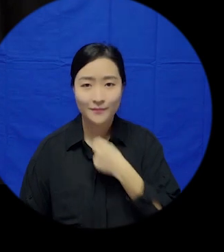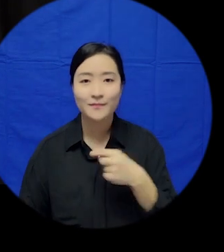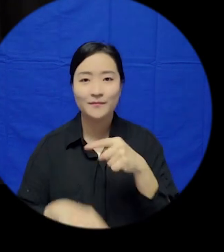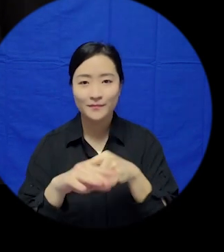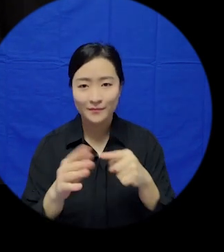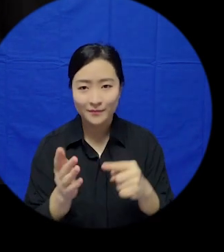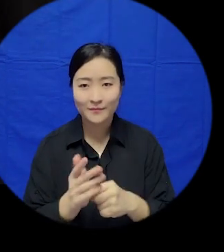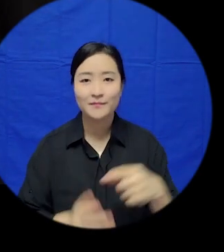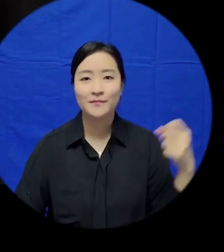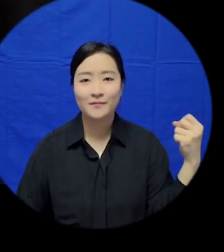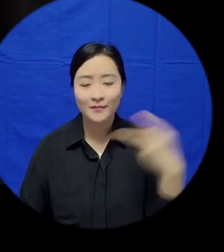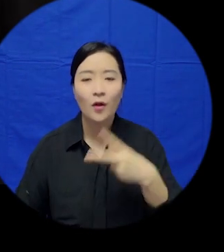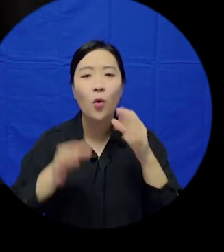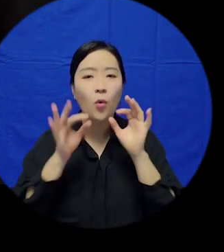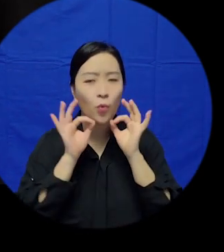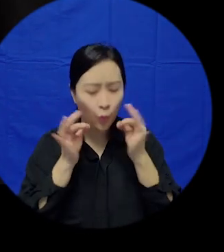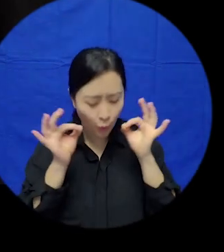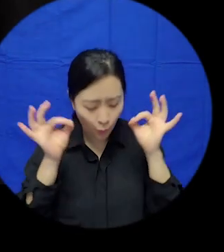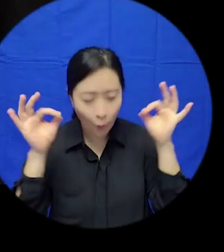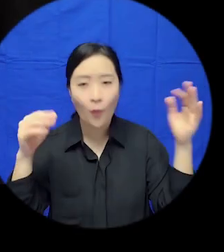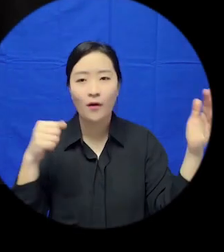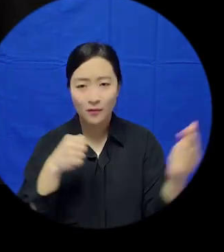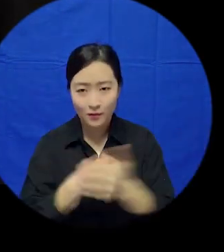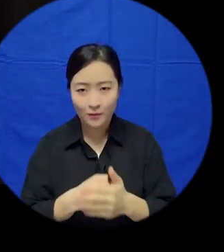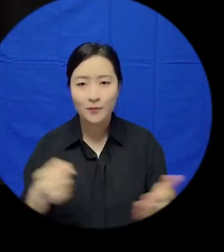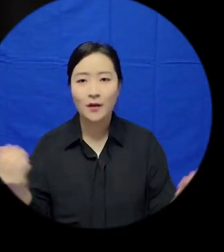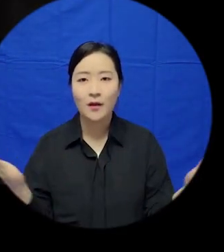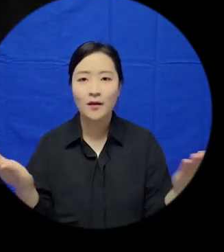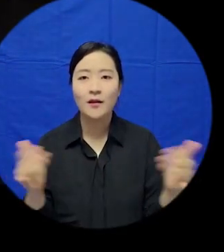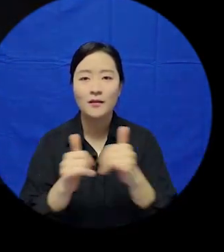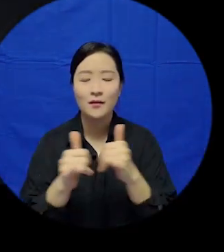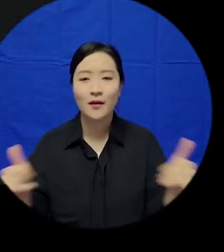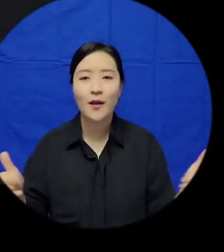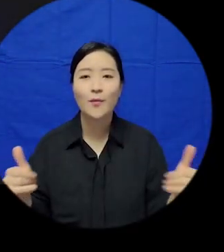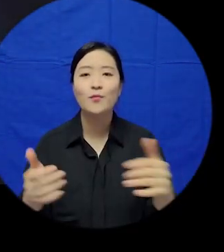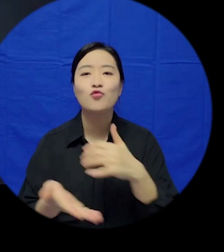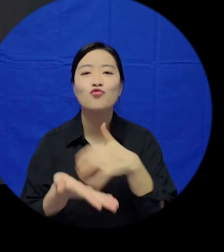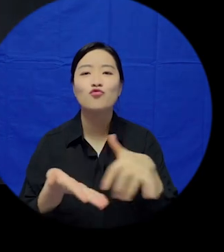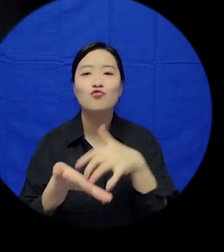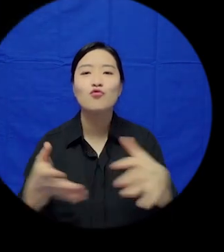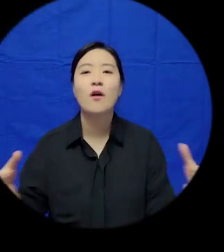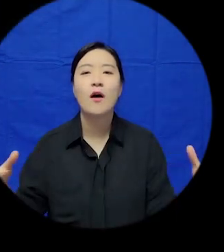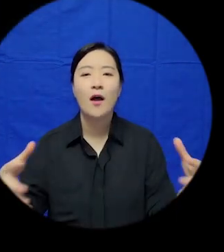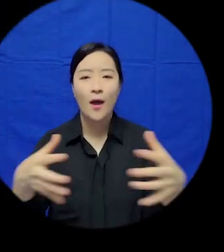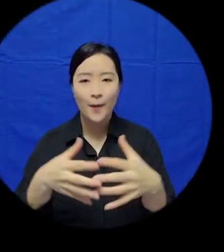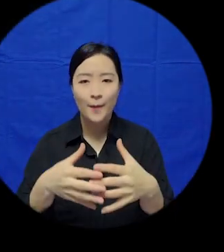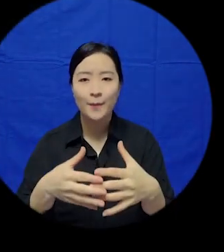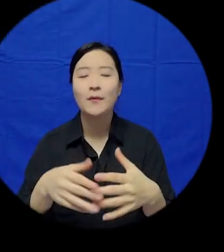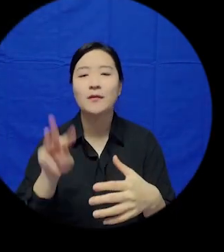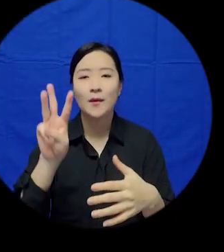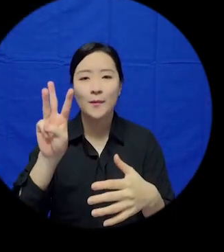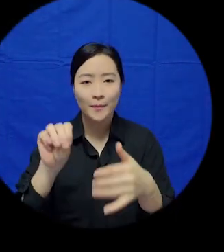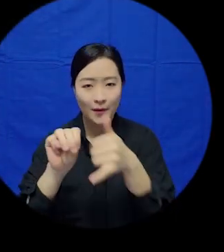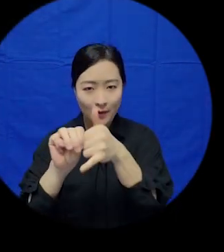3만여 명의 임직원이 함께하는 종합금융그룹으로 발전했습니다.